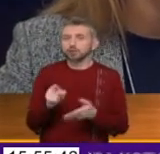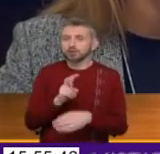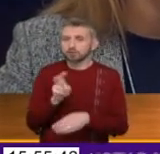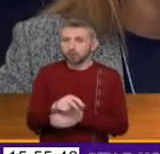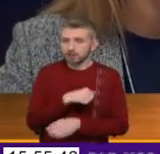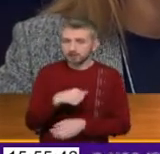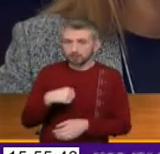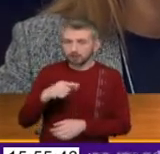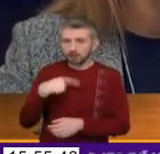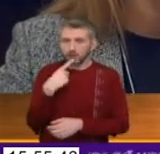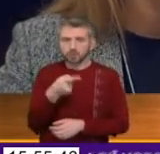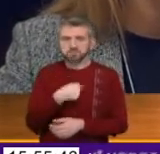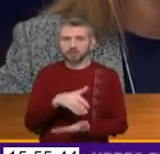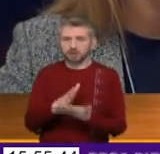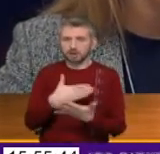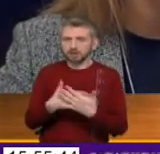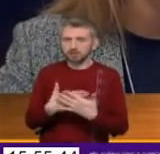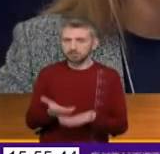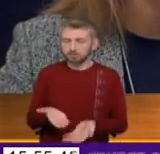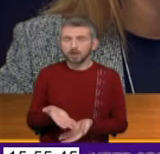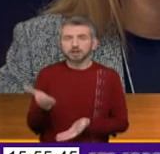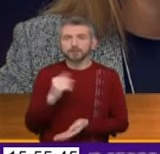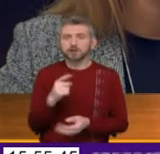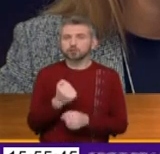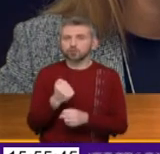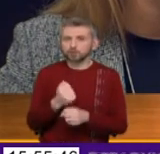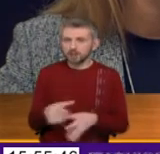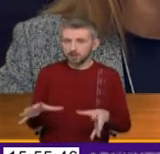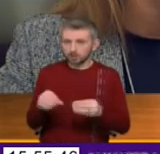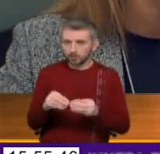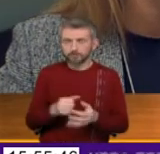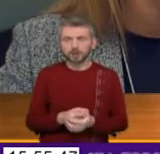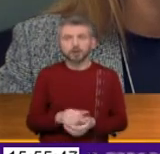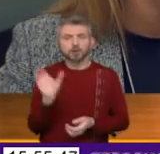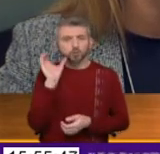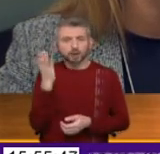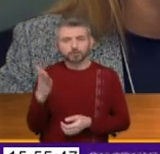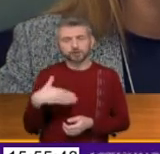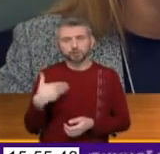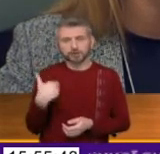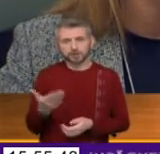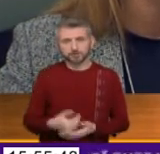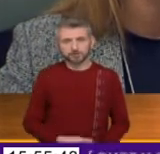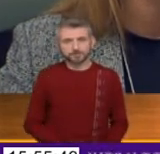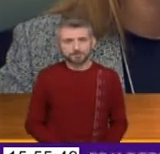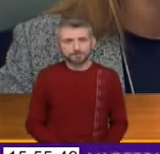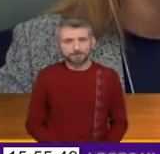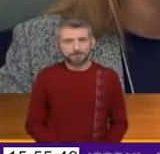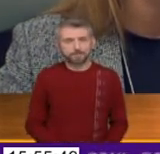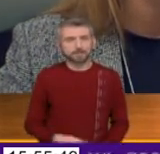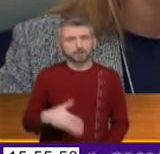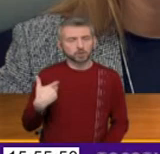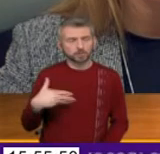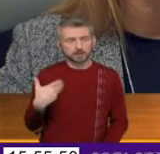самі і кажуть про те, що ми є активними. Так. Давайте щось робити разом. Це правда. Слухаємо вас. Добрий день.